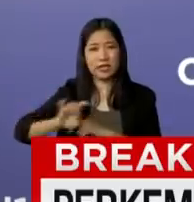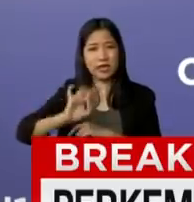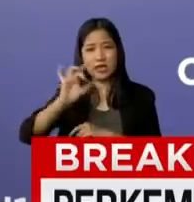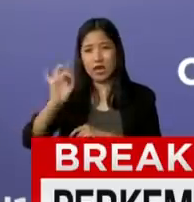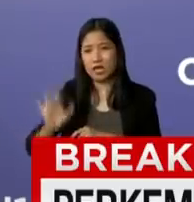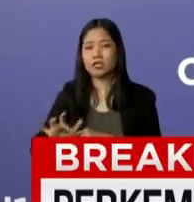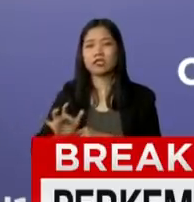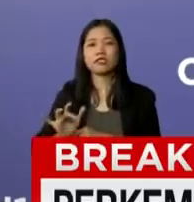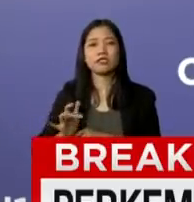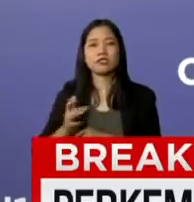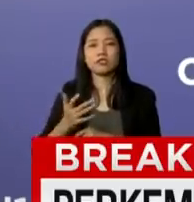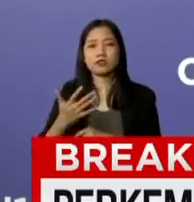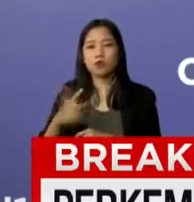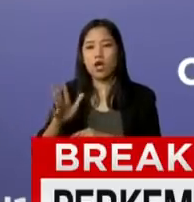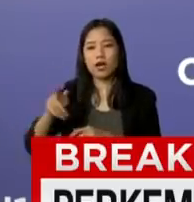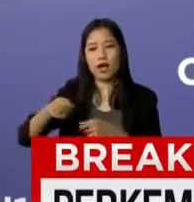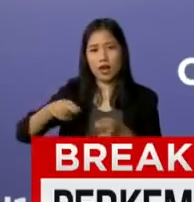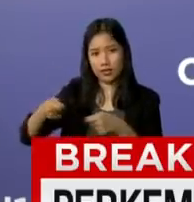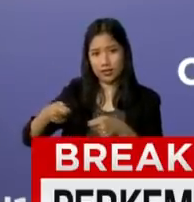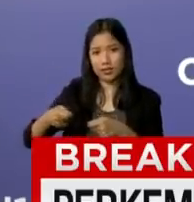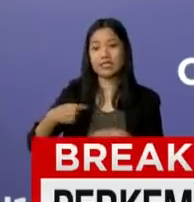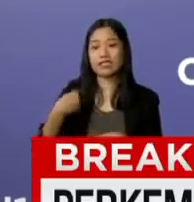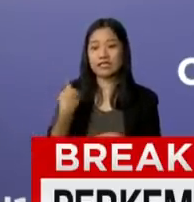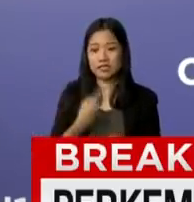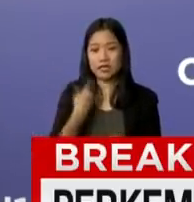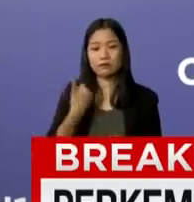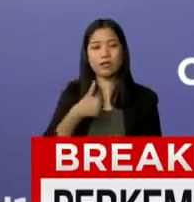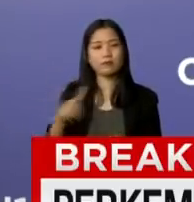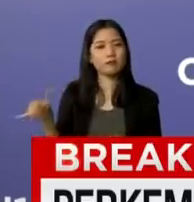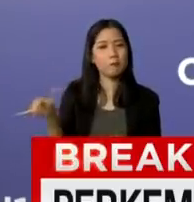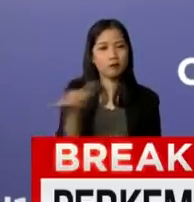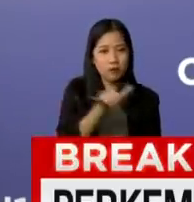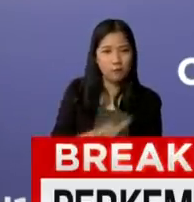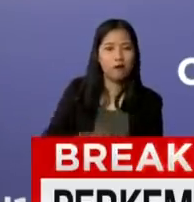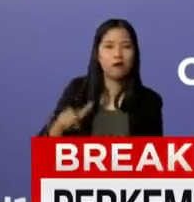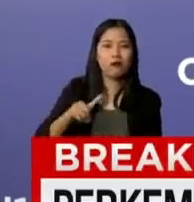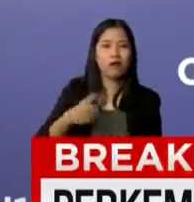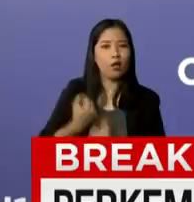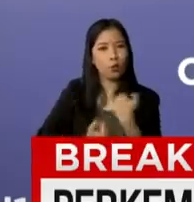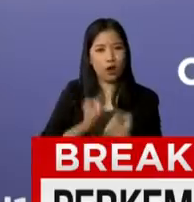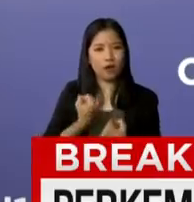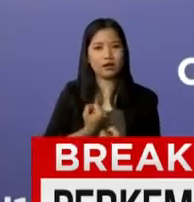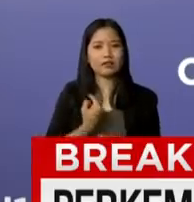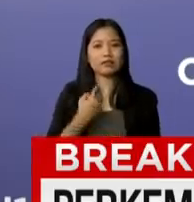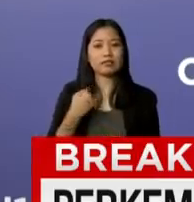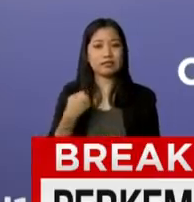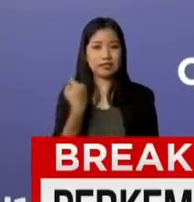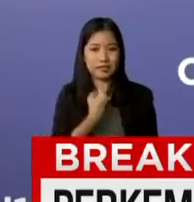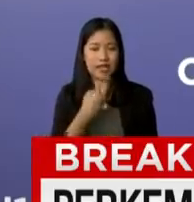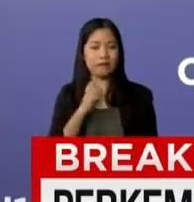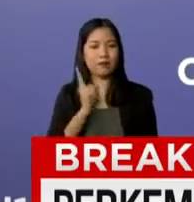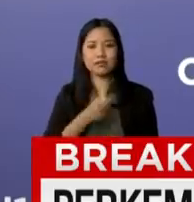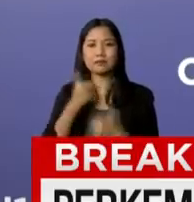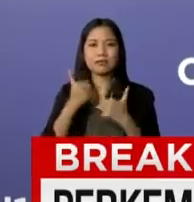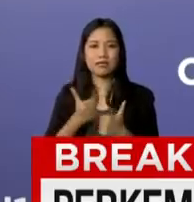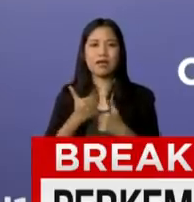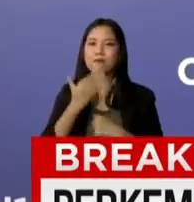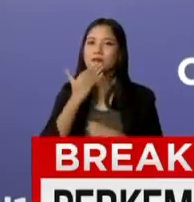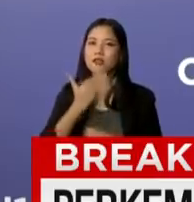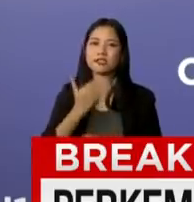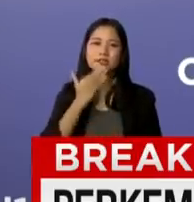sudah relatif terkendali kita bisa melakukan ini secara bersama-sama pasti kita bisa terima kasih